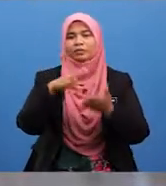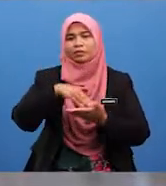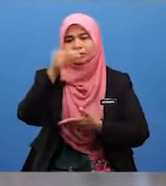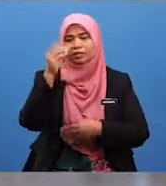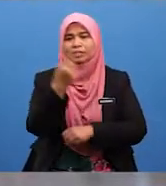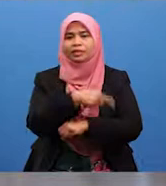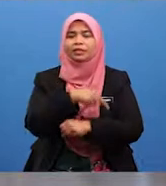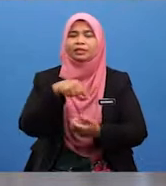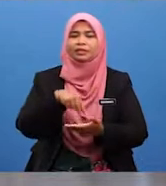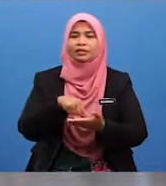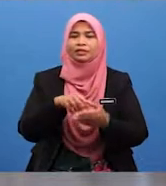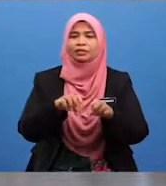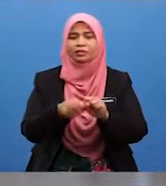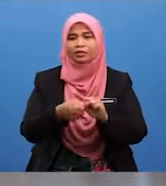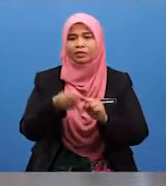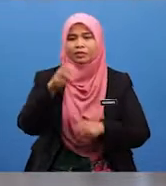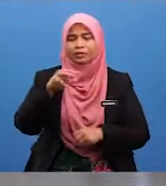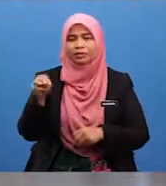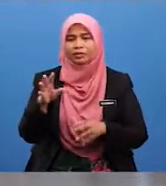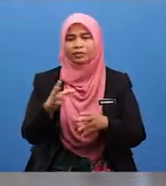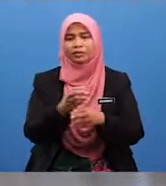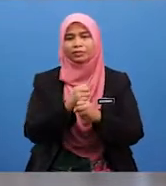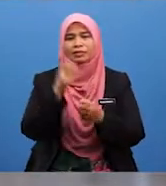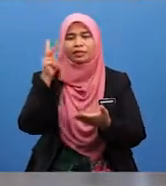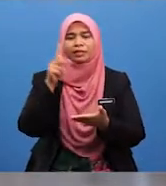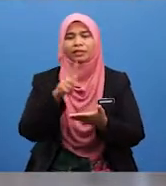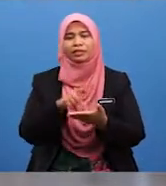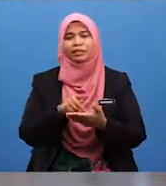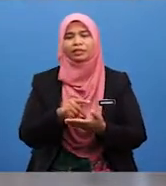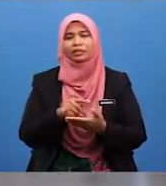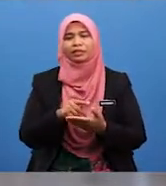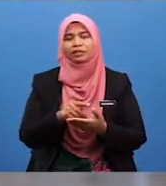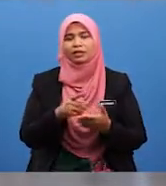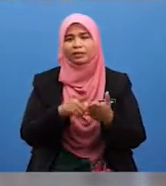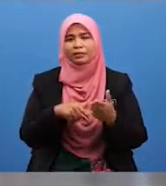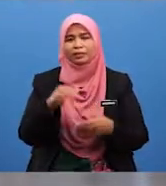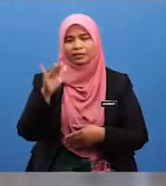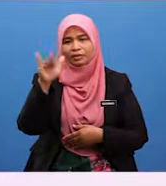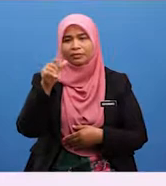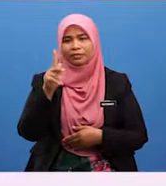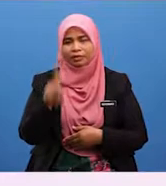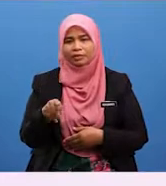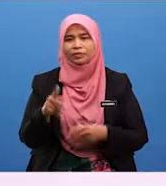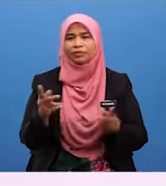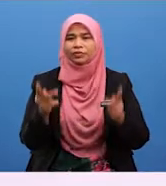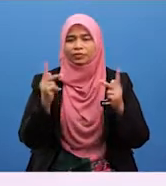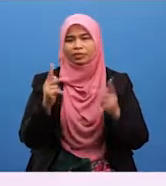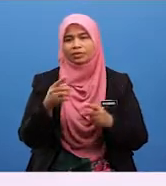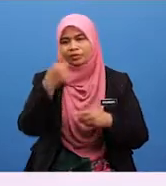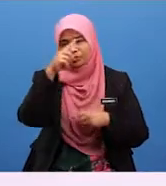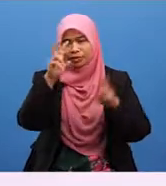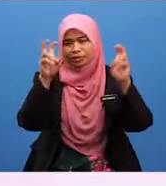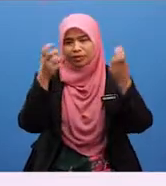ini agar murid-murid dapat mengenal pasti apa yang perlu dikuasai dalam tajuk ini. Pada